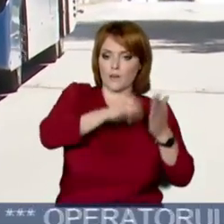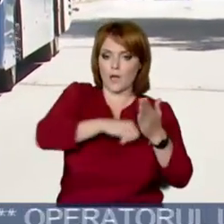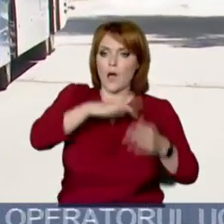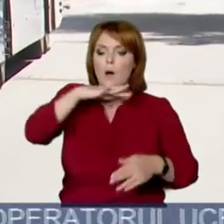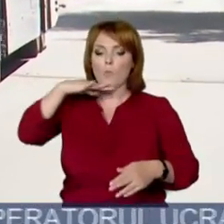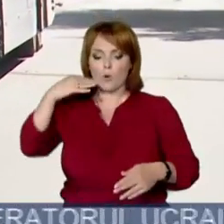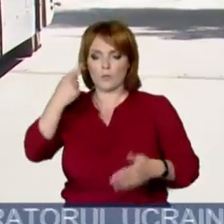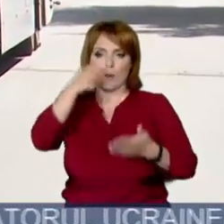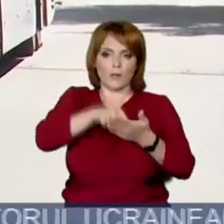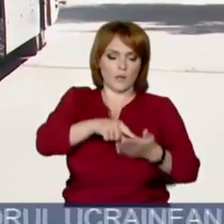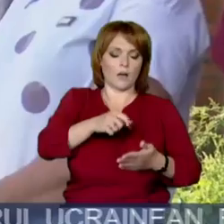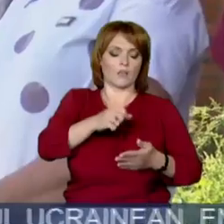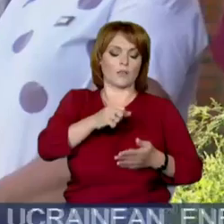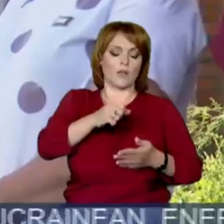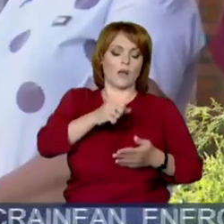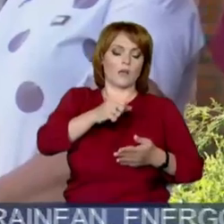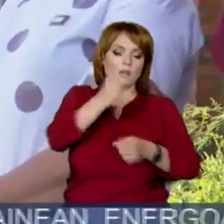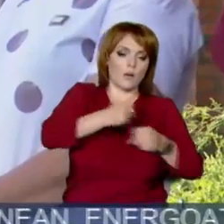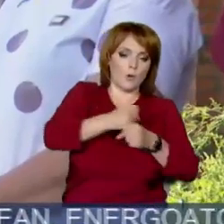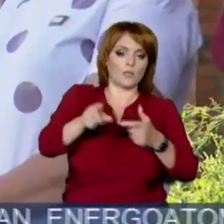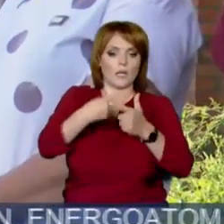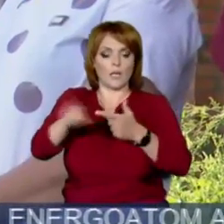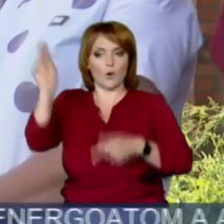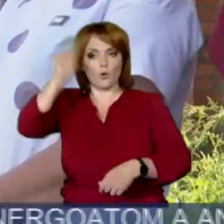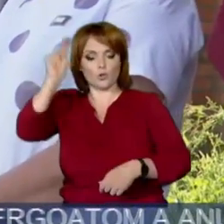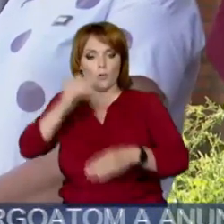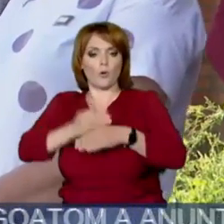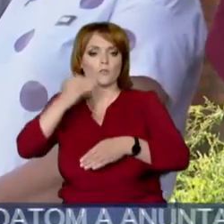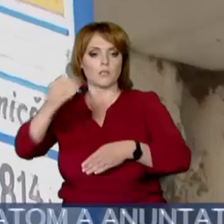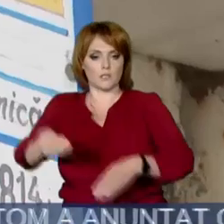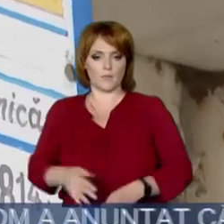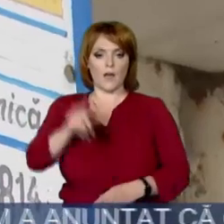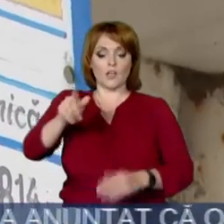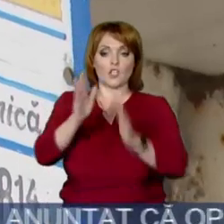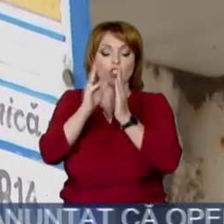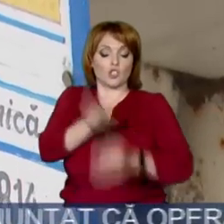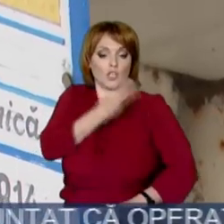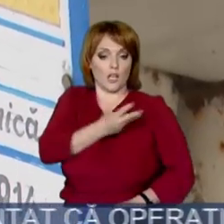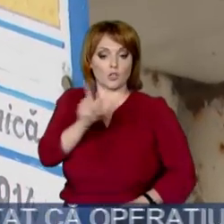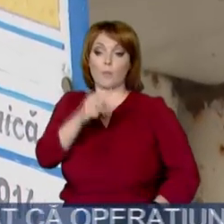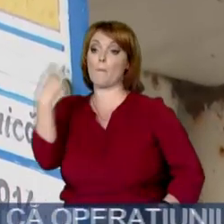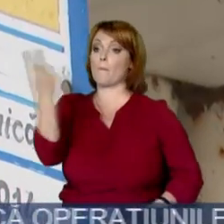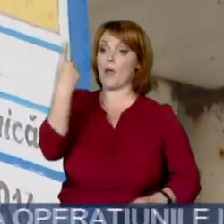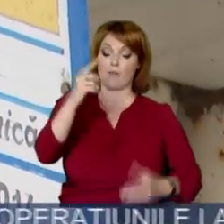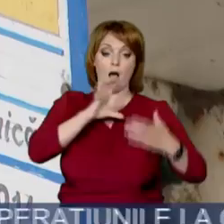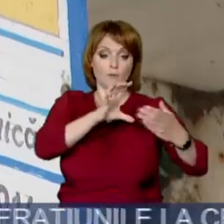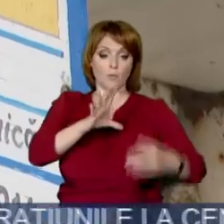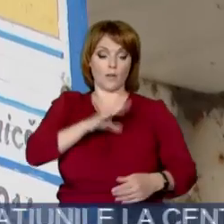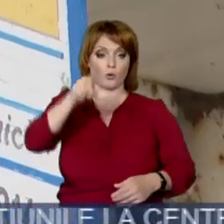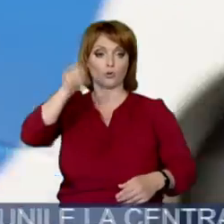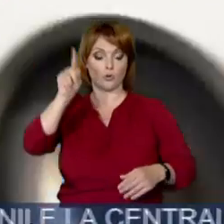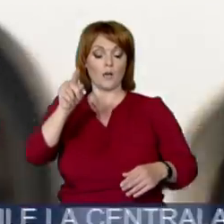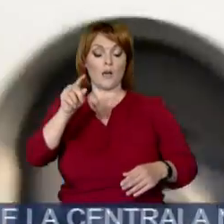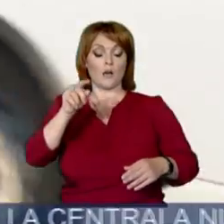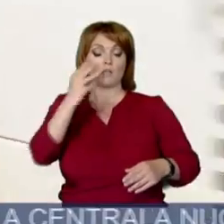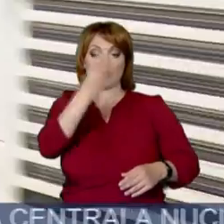la muncă sau la orele de curs cu întârziere. Aceștia doresc ca prima cursă să fie la 6 dimineața, iar autobuzul de pe ruta cu